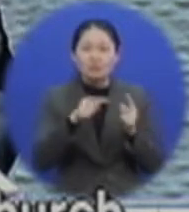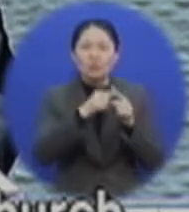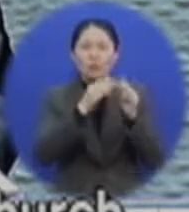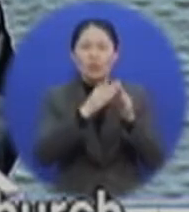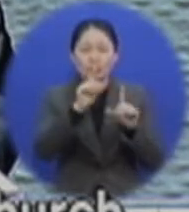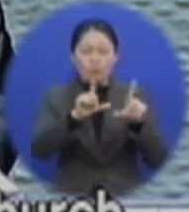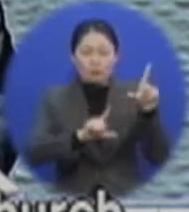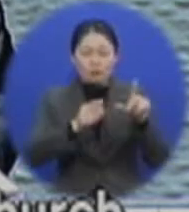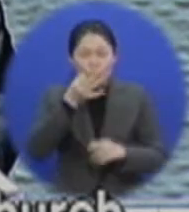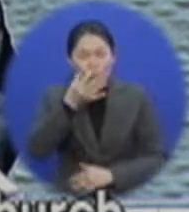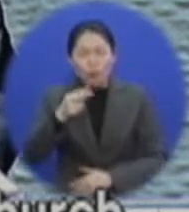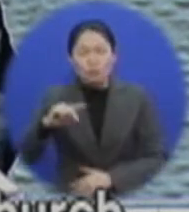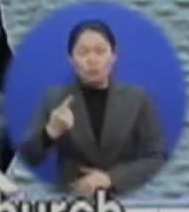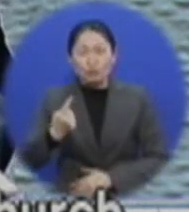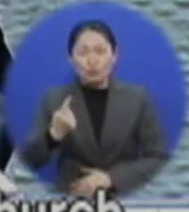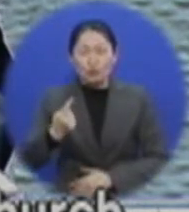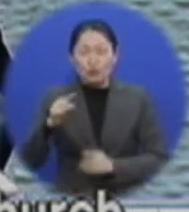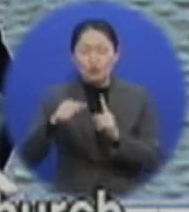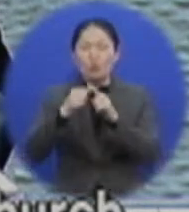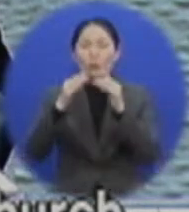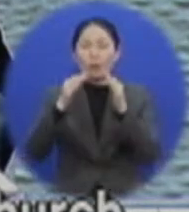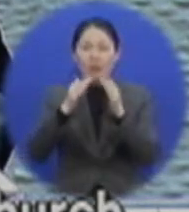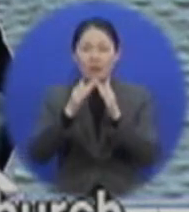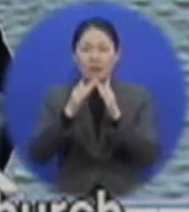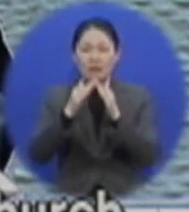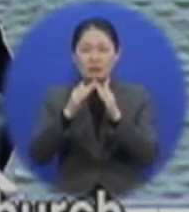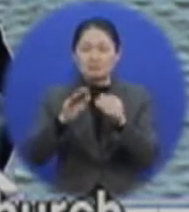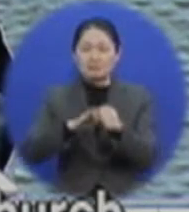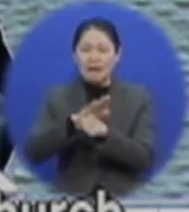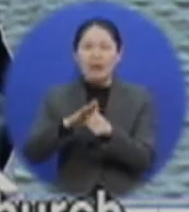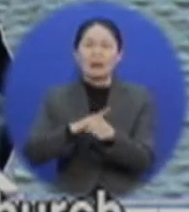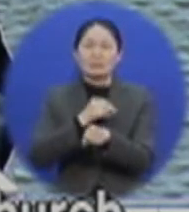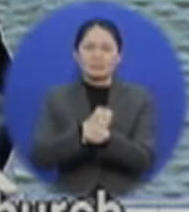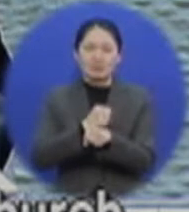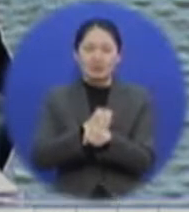모습을 보여도 교회를 사랑하십니다